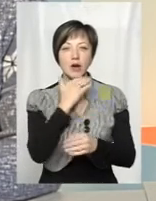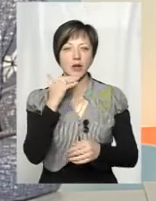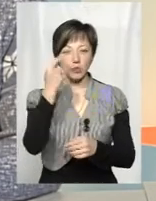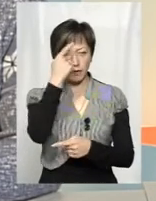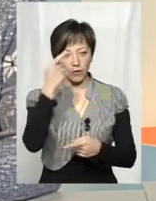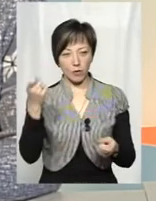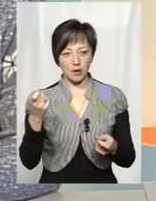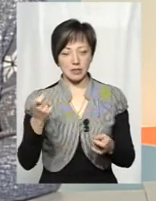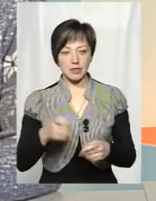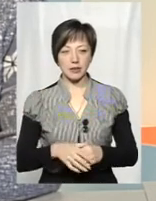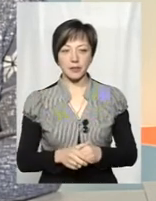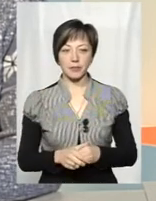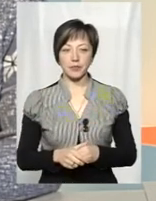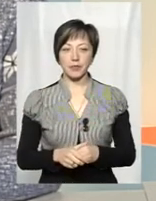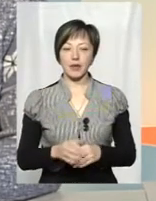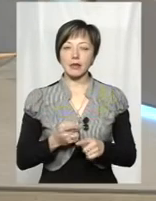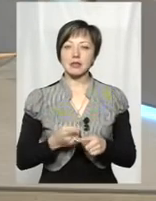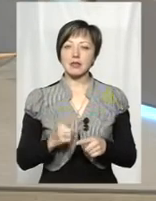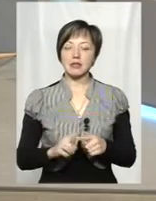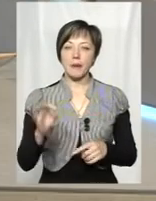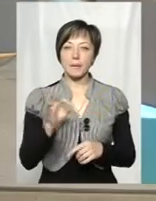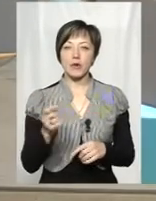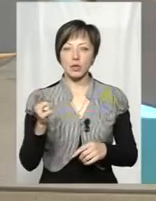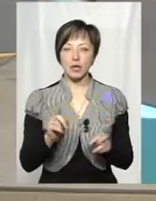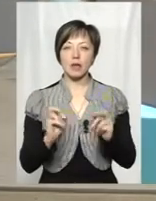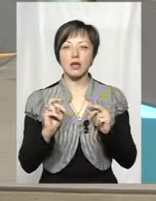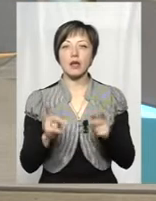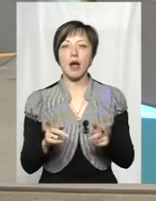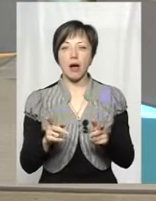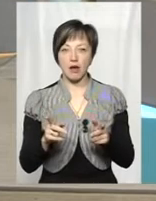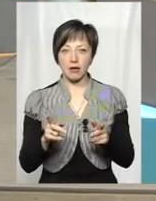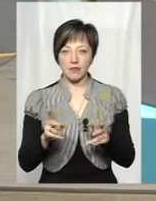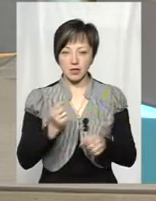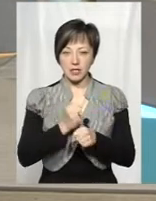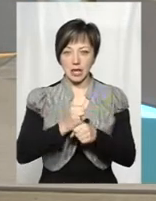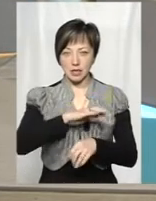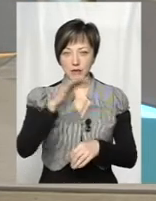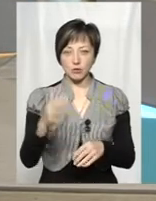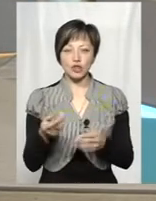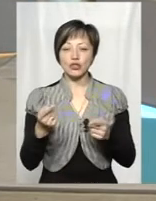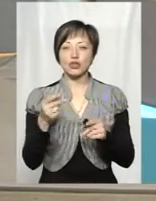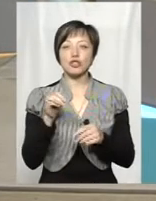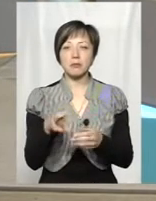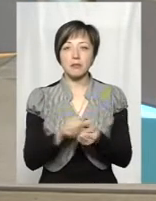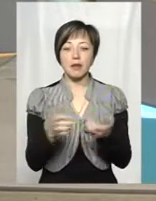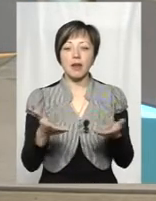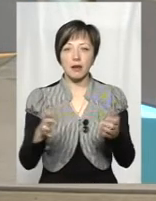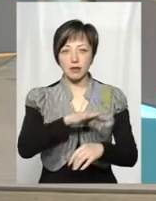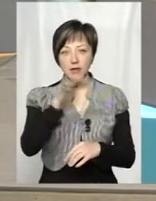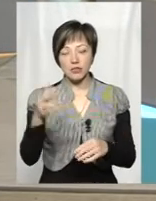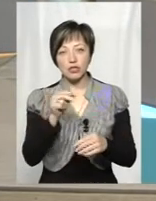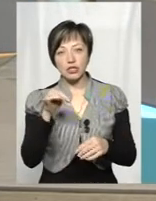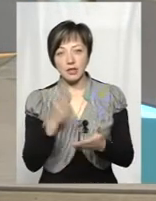інформації. Це про те, як він насипаний, з чого він насипаний, чи є